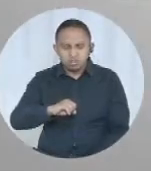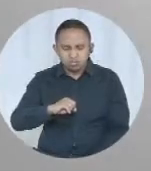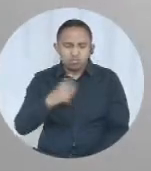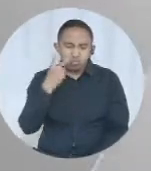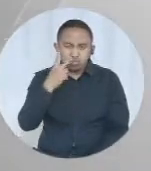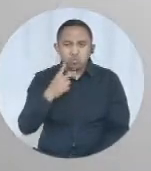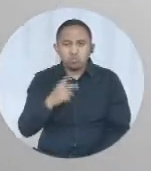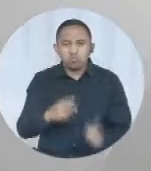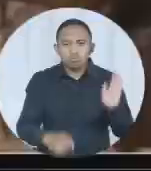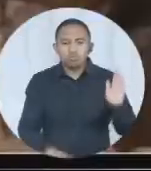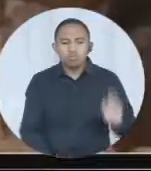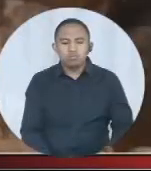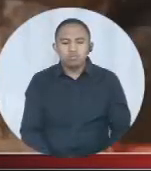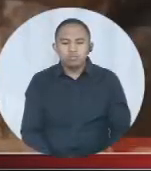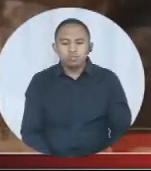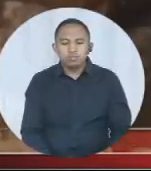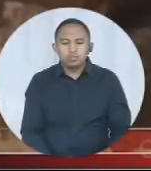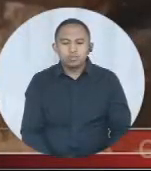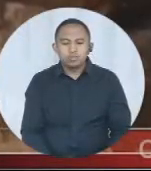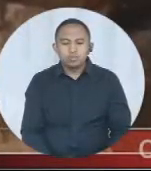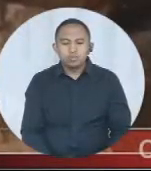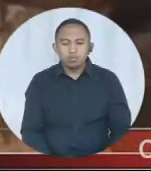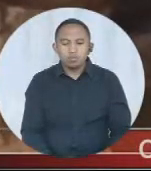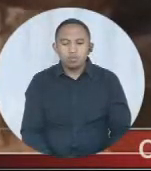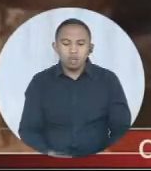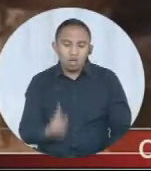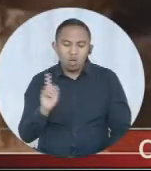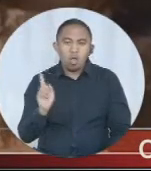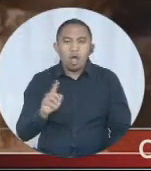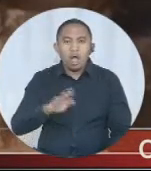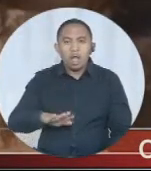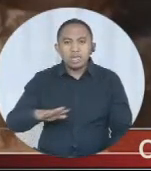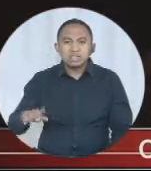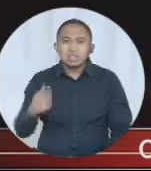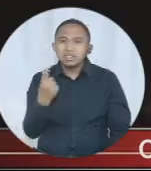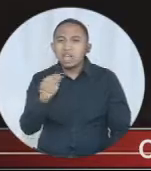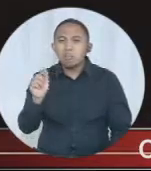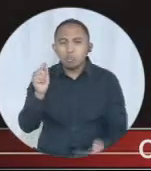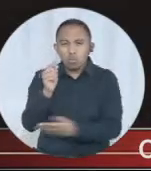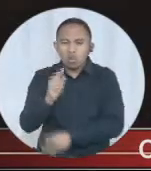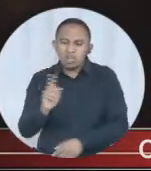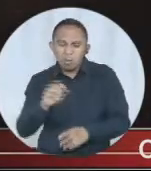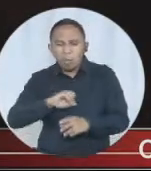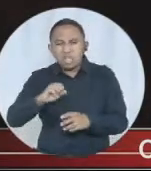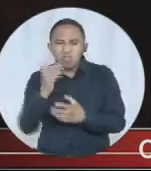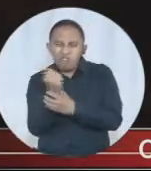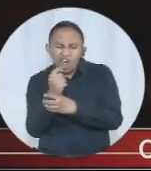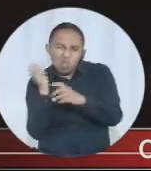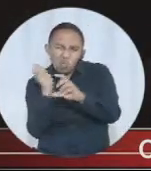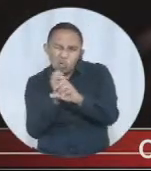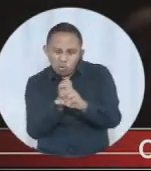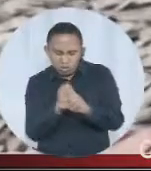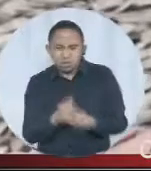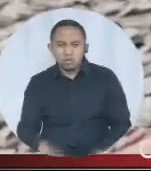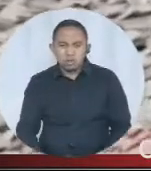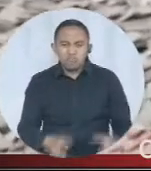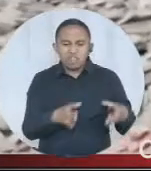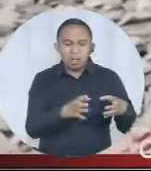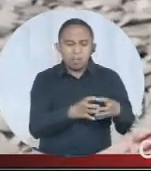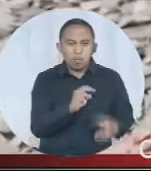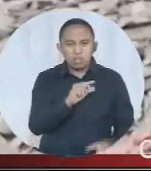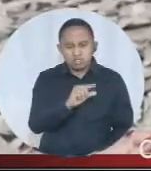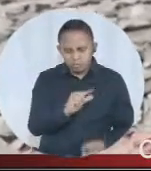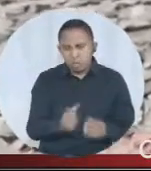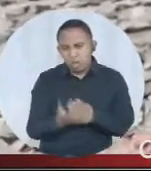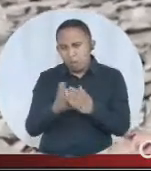Rodriguez Afimaly. Hanampy ireo ankizy tsy ampitoana miasa amin'ny fitrandrahana vato any atsimo ny ONG Pacte izay